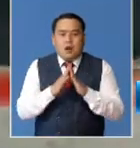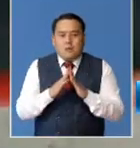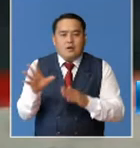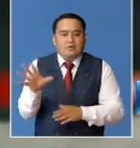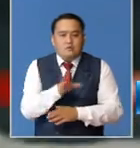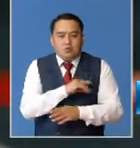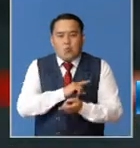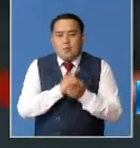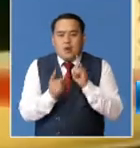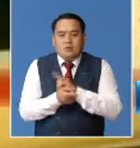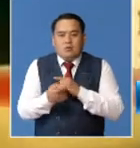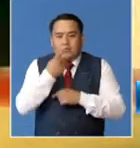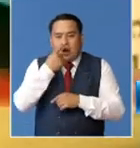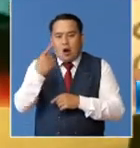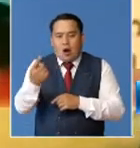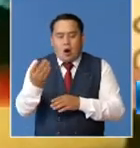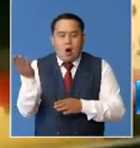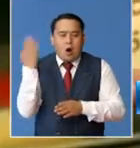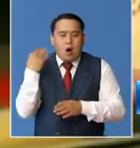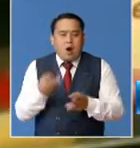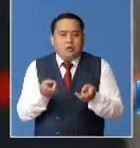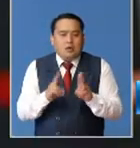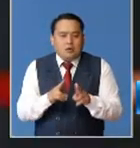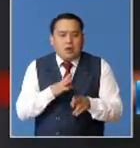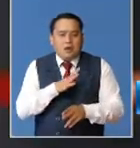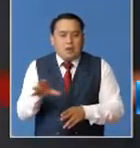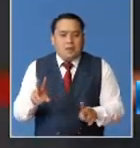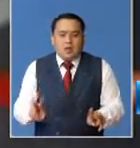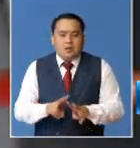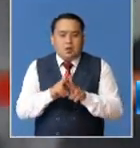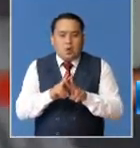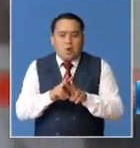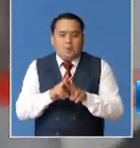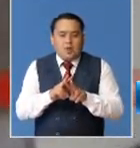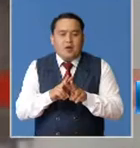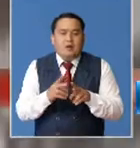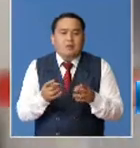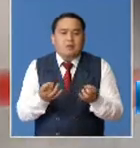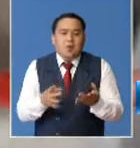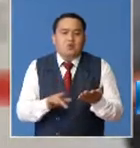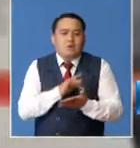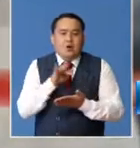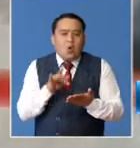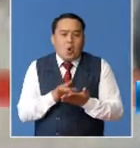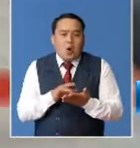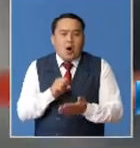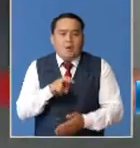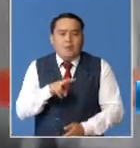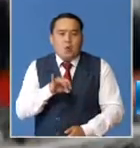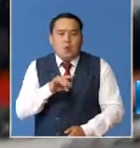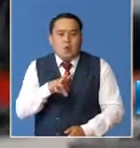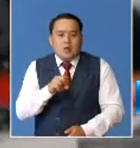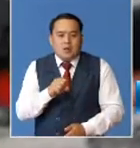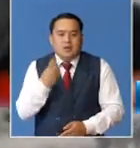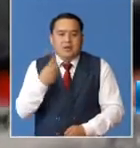Все это переносит в недалекое прошлое, когда Астана еще не была Астаной. Это был провинциальный Целиноград Акмола. И вот